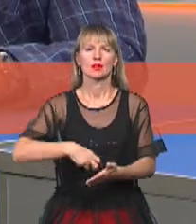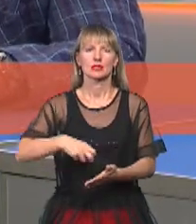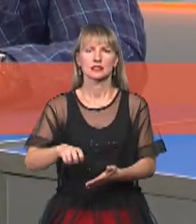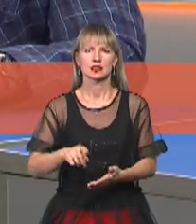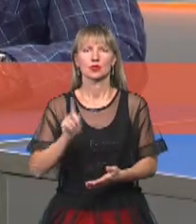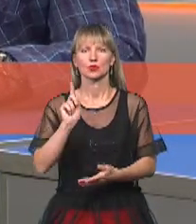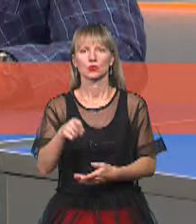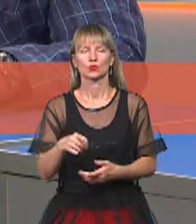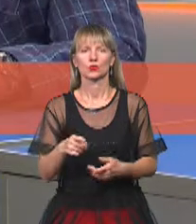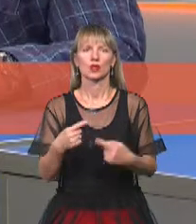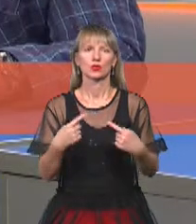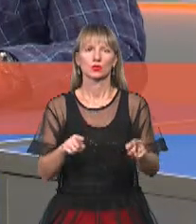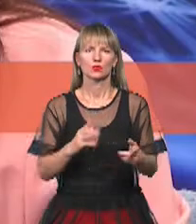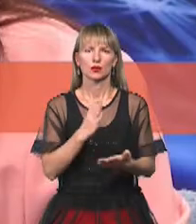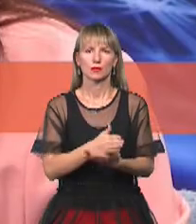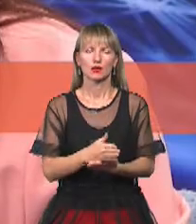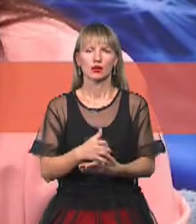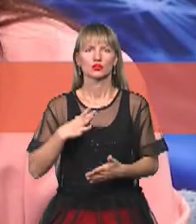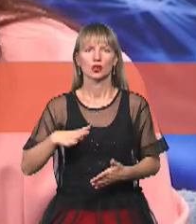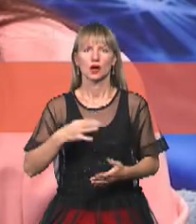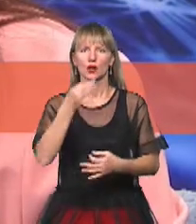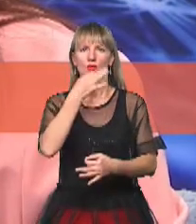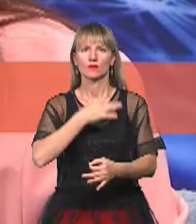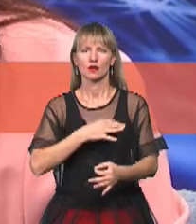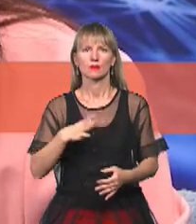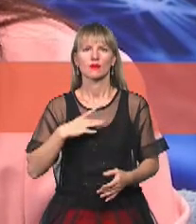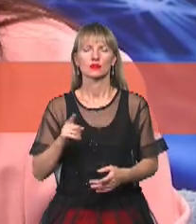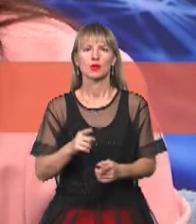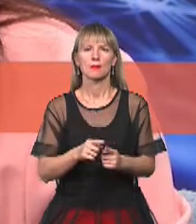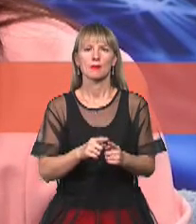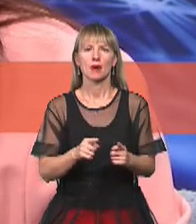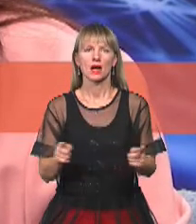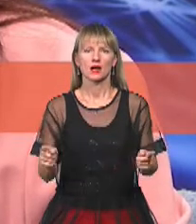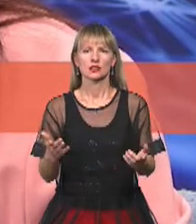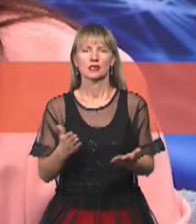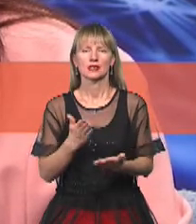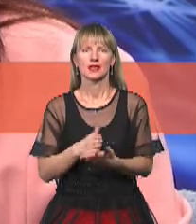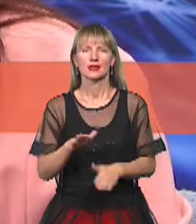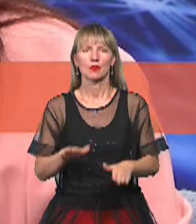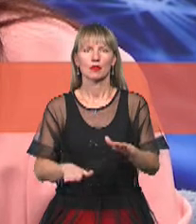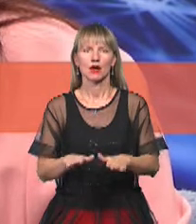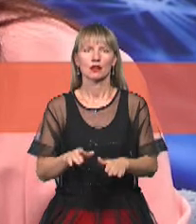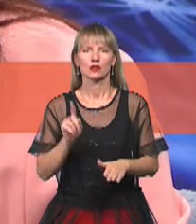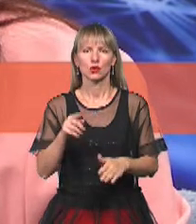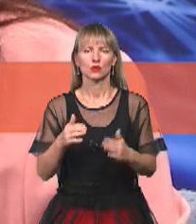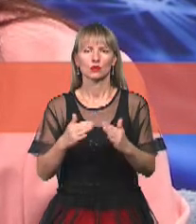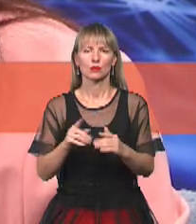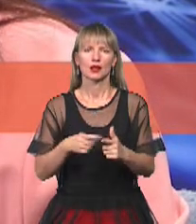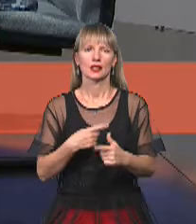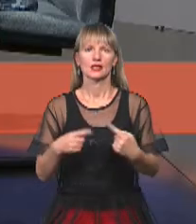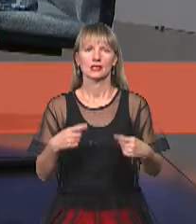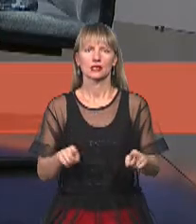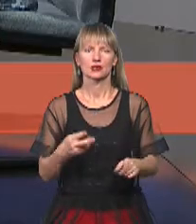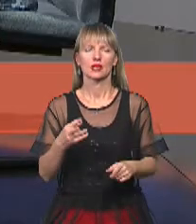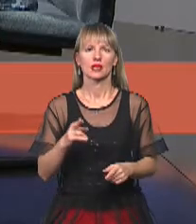ту чи іншу інстанцію, чекають відповіді. Бувають, що мережі, які не знаходяться на балансі там, того будинку чи іншого, і